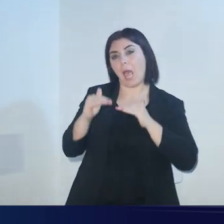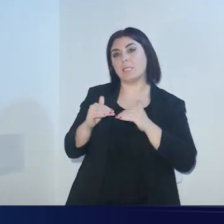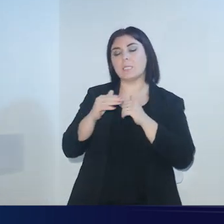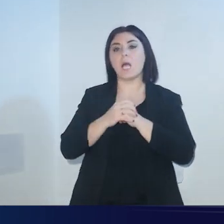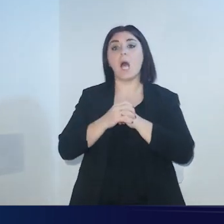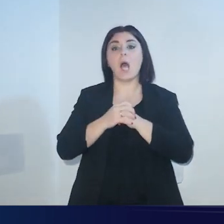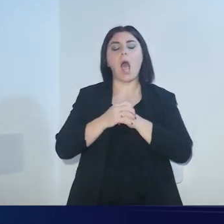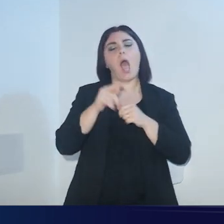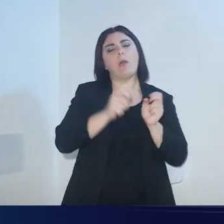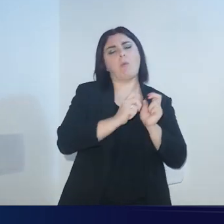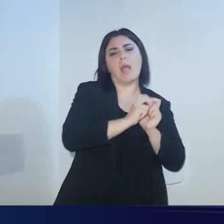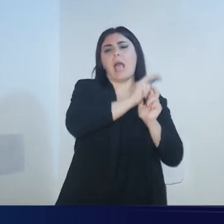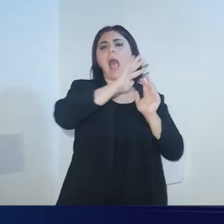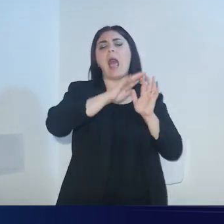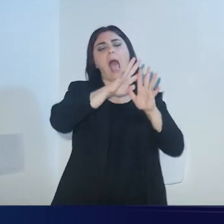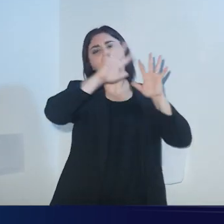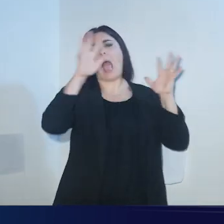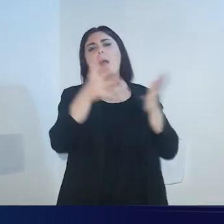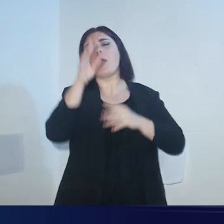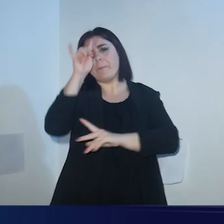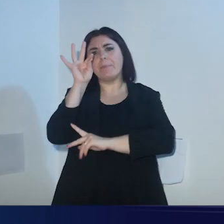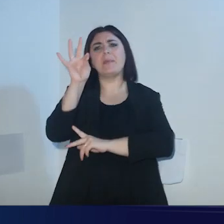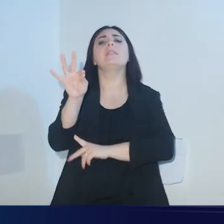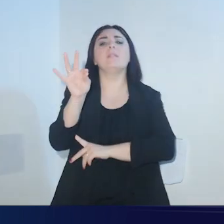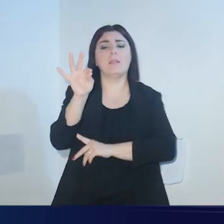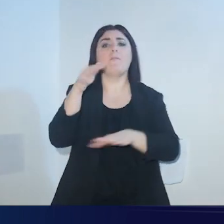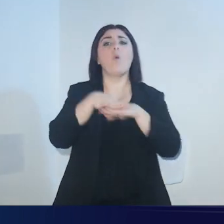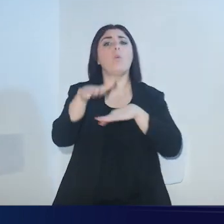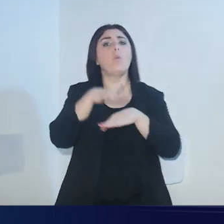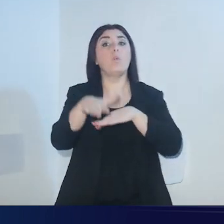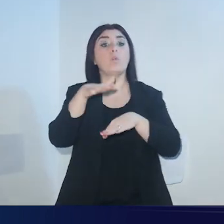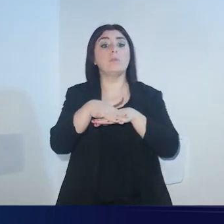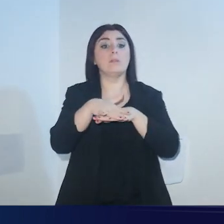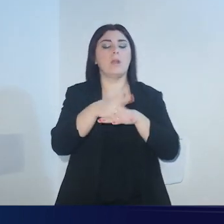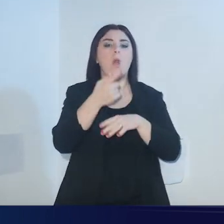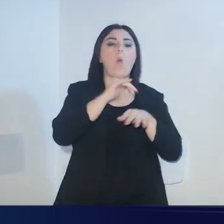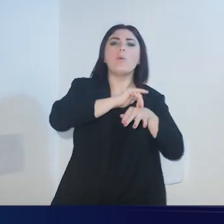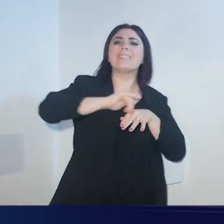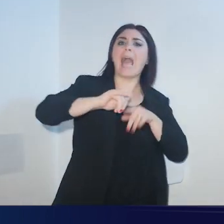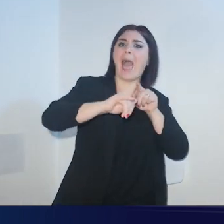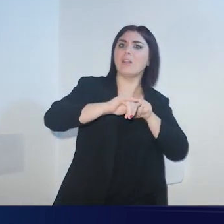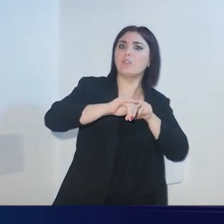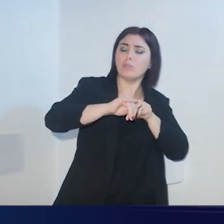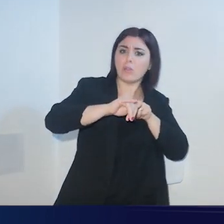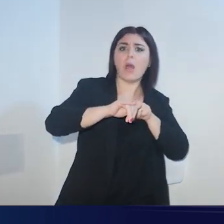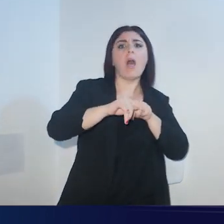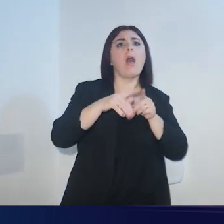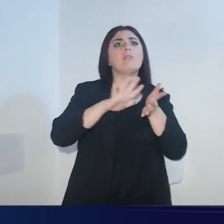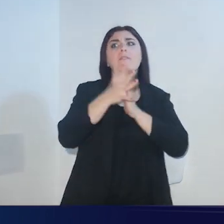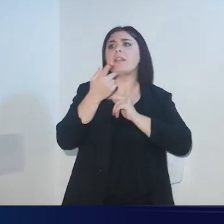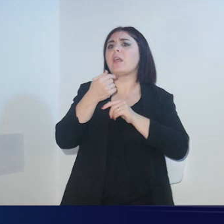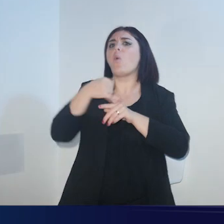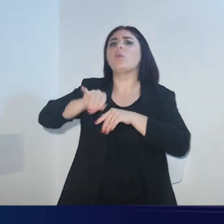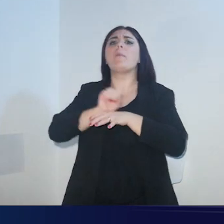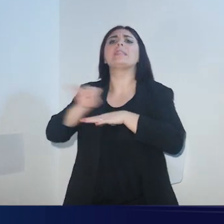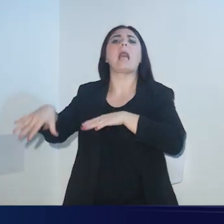è ampio e l'obiettivo è sempre quello di utilizzare uno scarto e di non renderlo più scarto,